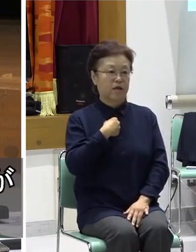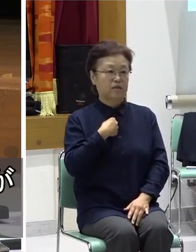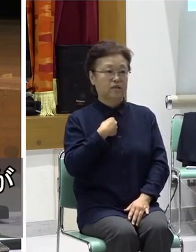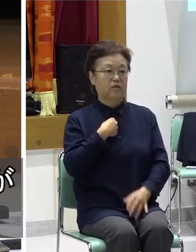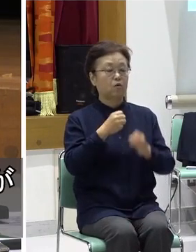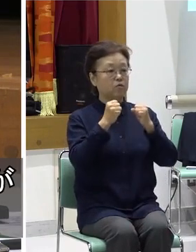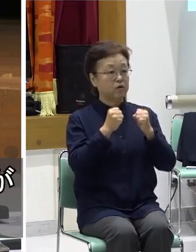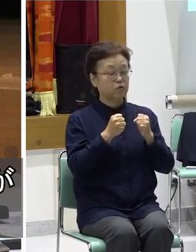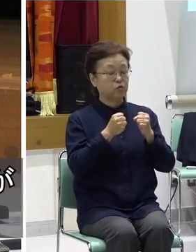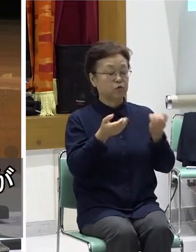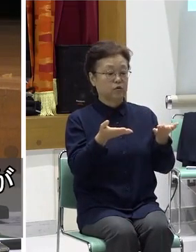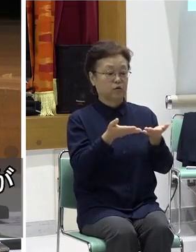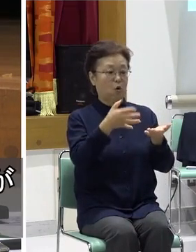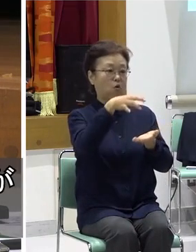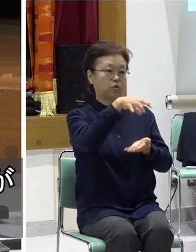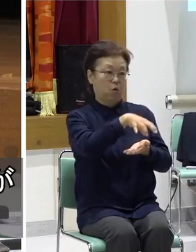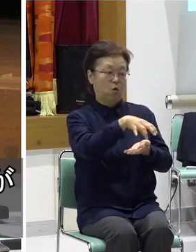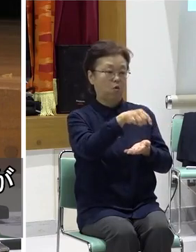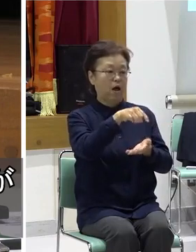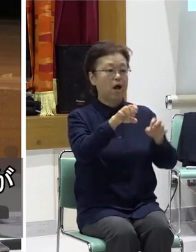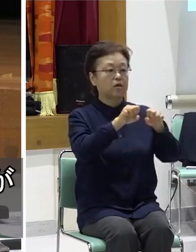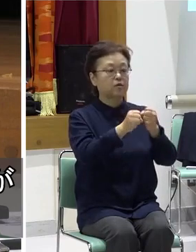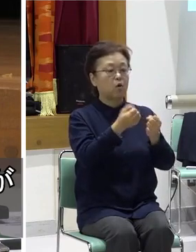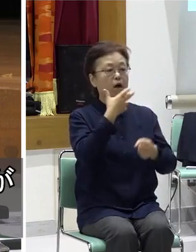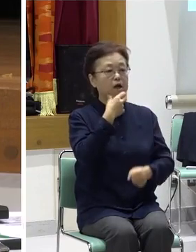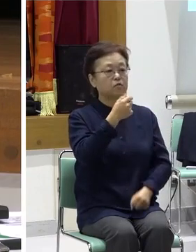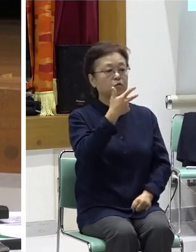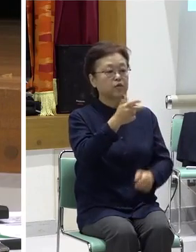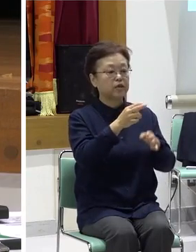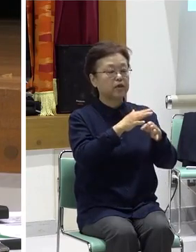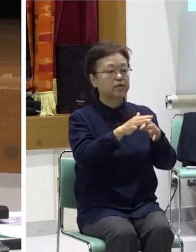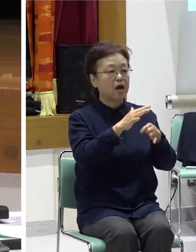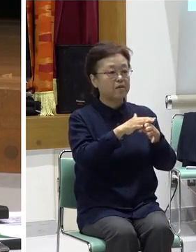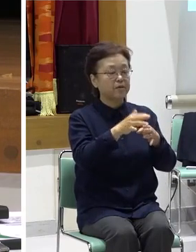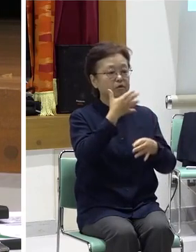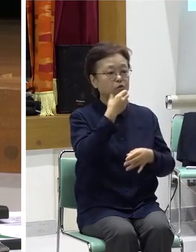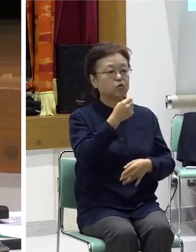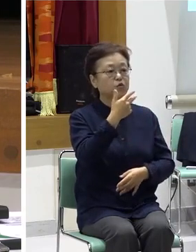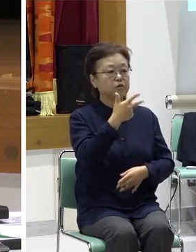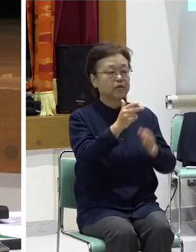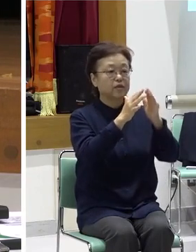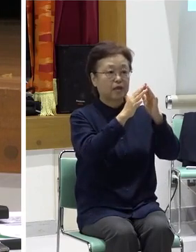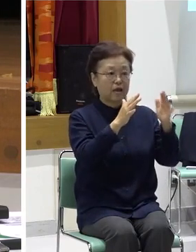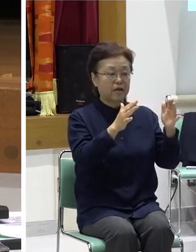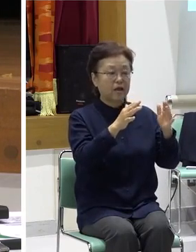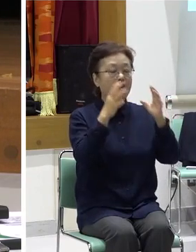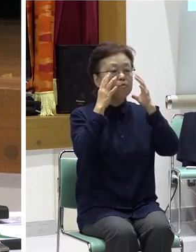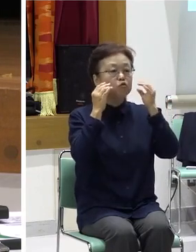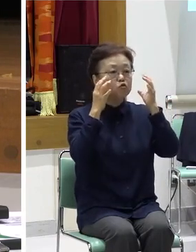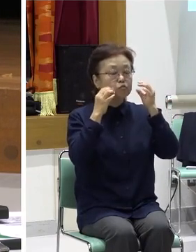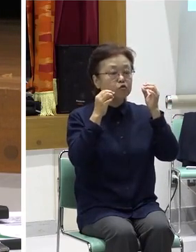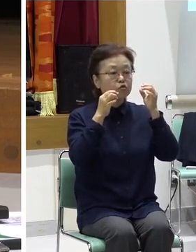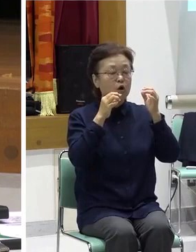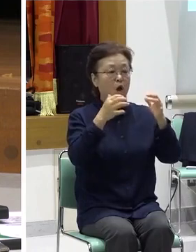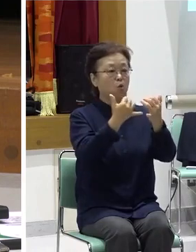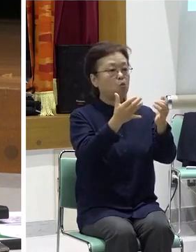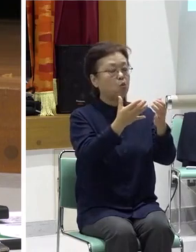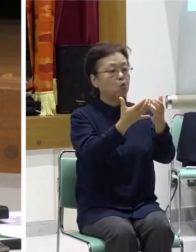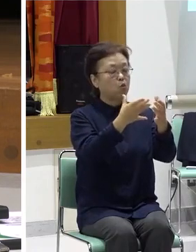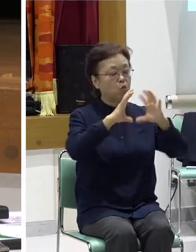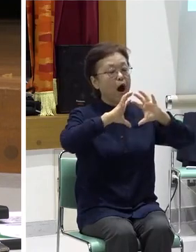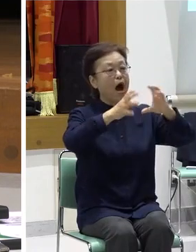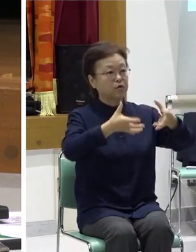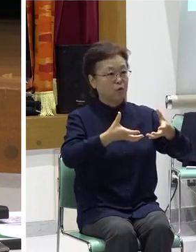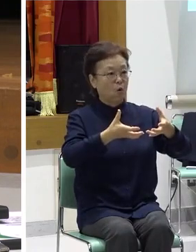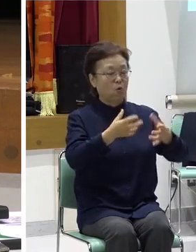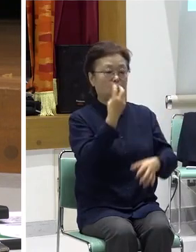事業所なんですが、障害福祉サービス事業所ぷくぷくワールドっていうところの私は管理者を今